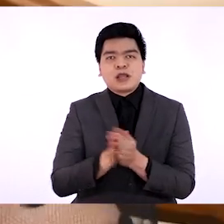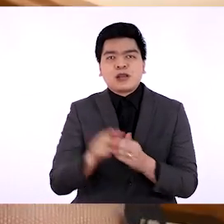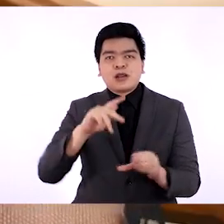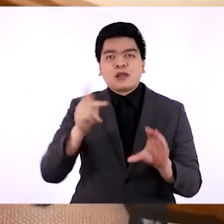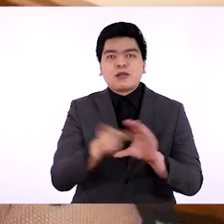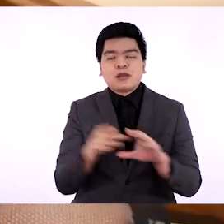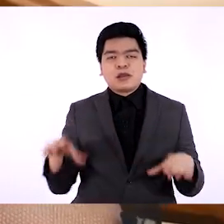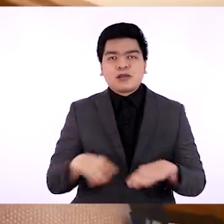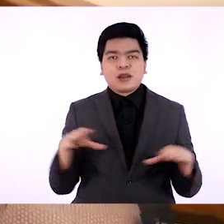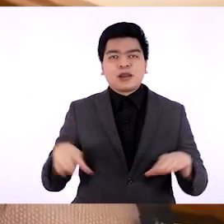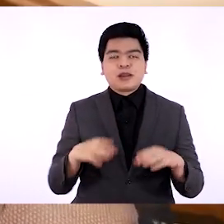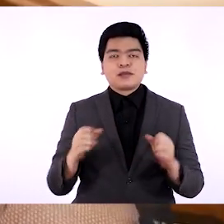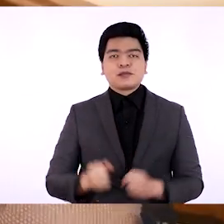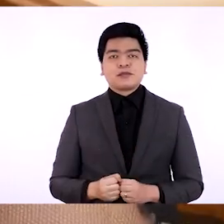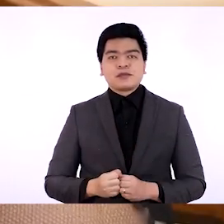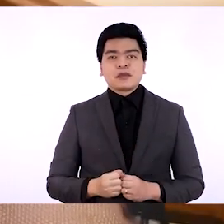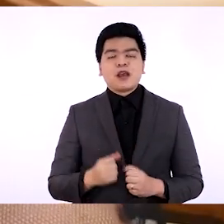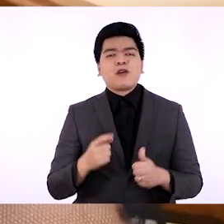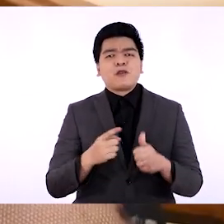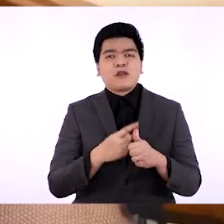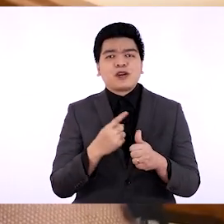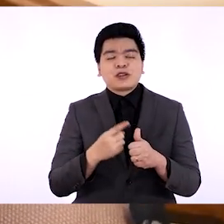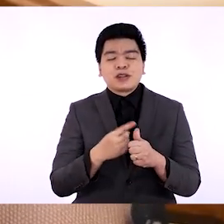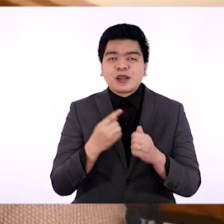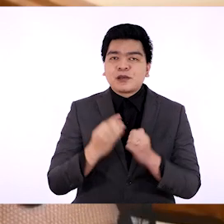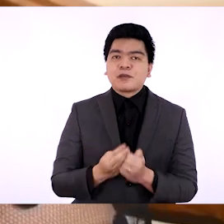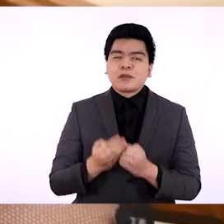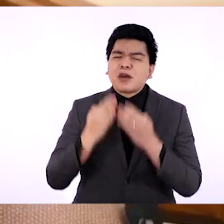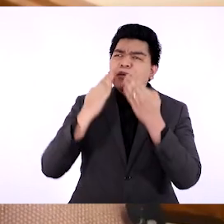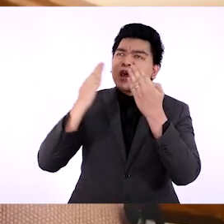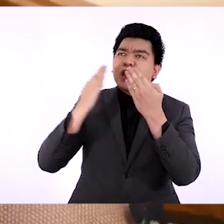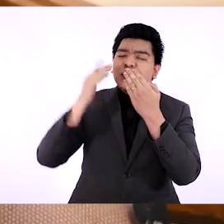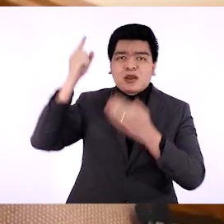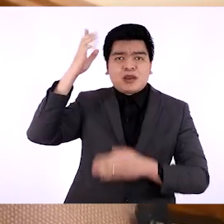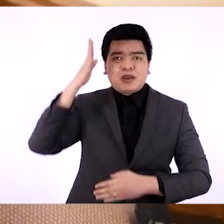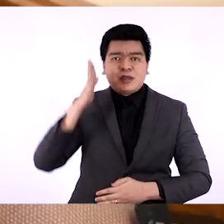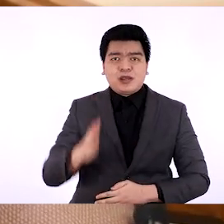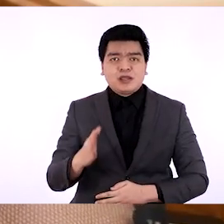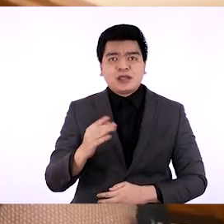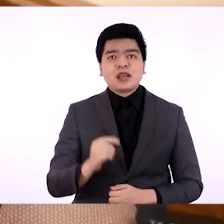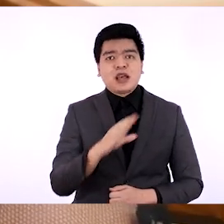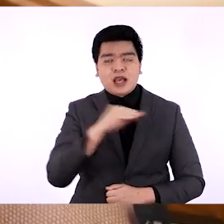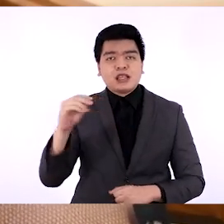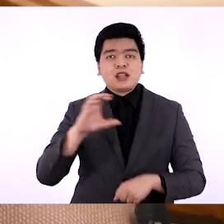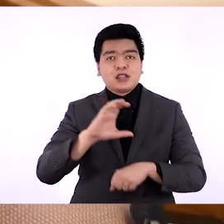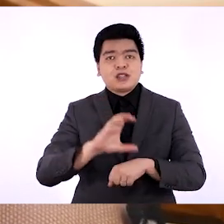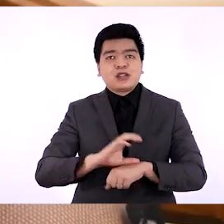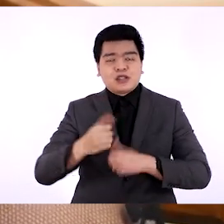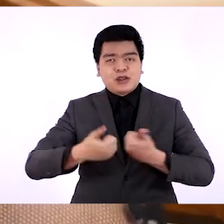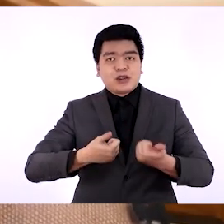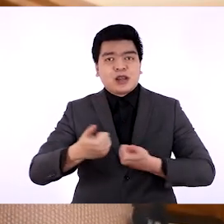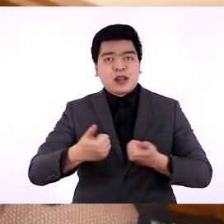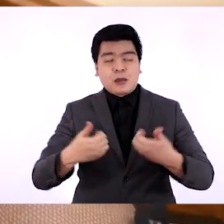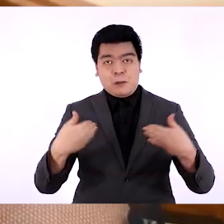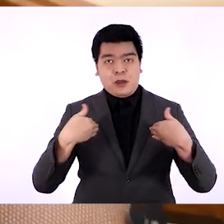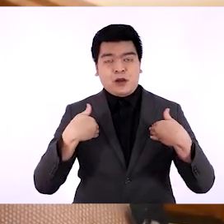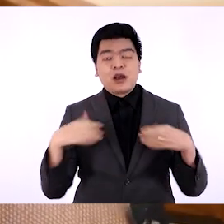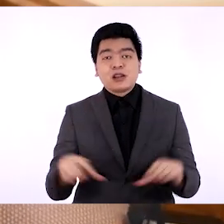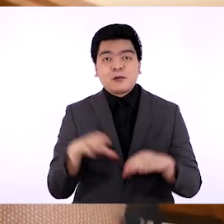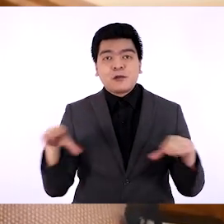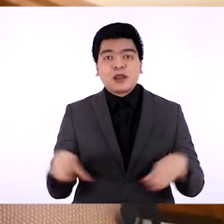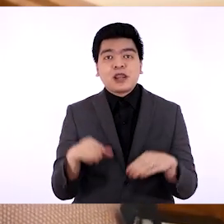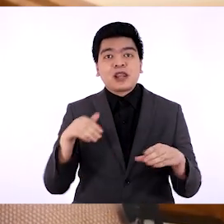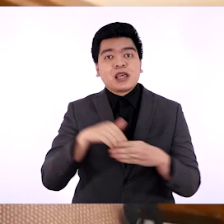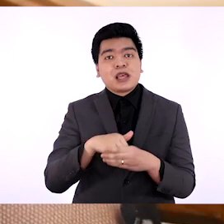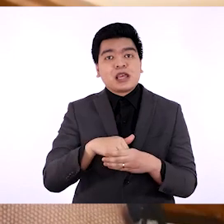aktibidad. Unang-una po sa lahat, nagpapasalamat po ko sa ating Panginoong Diyos at sa ating pamamahala na may mga ganitong aktibidad po sa loob